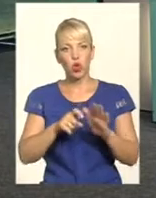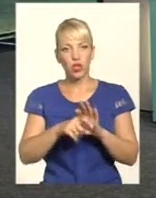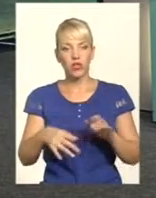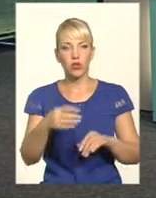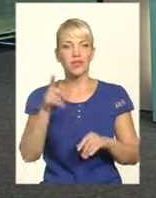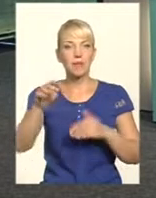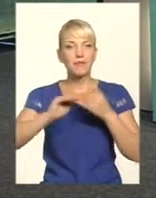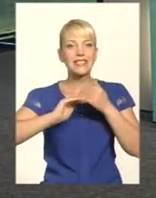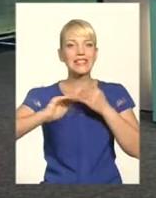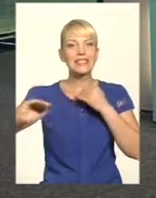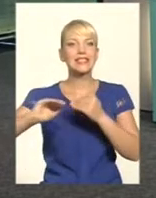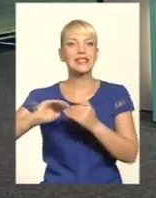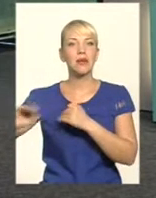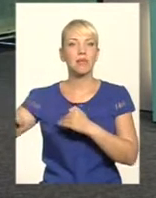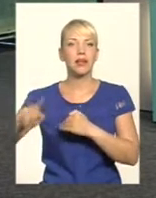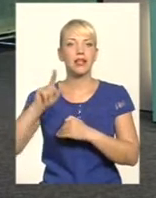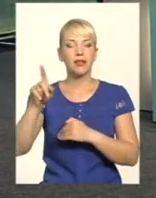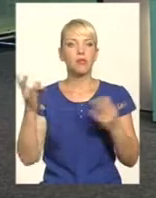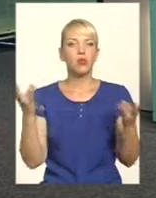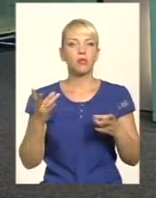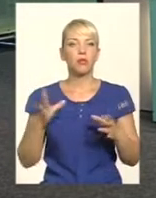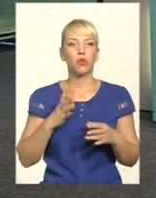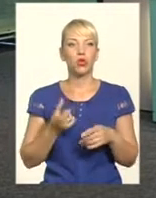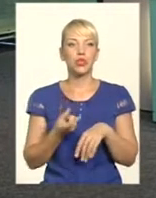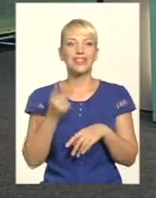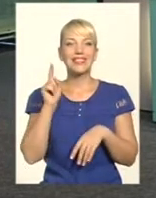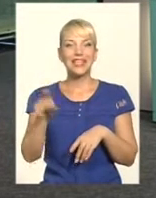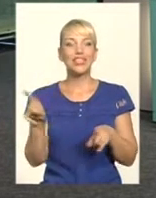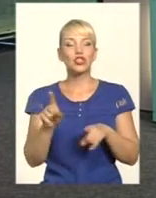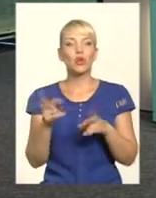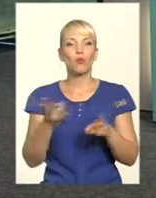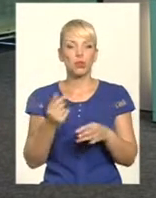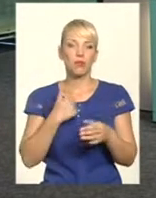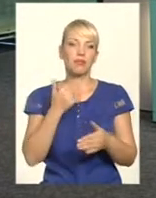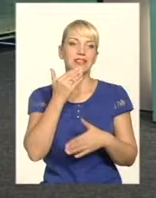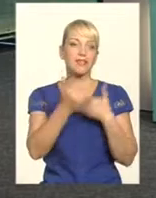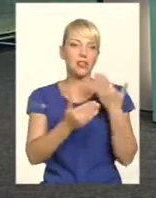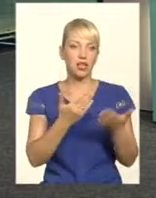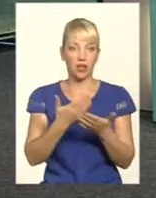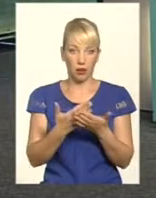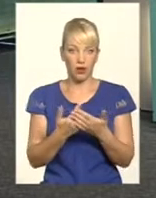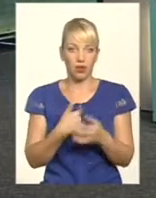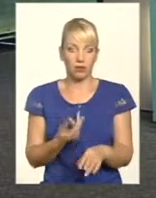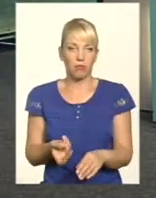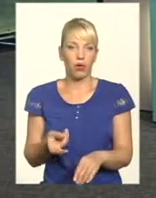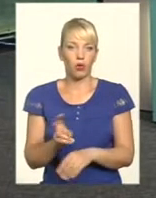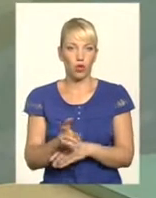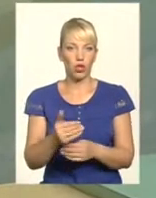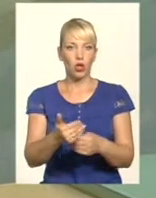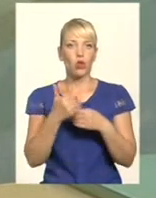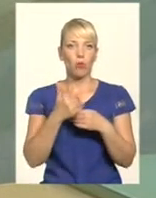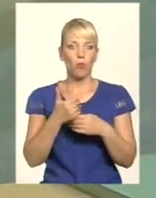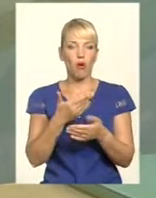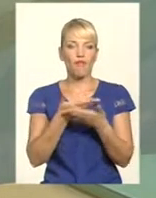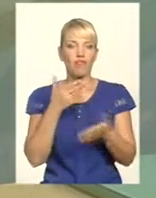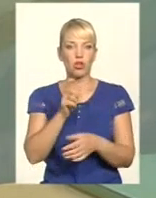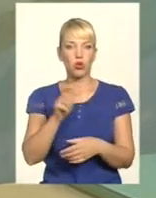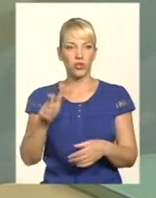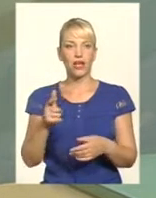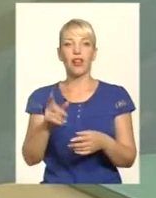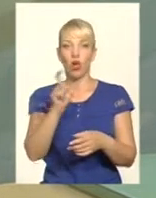степова зона, там вже потрібно було те, що нам було потрібно, ми зверталися. Бо приходила, наприклад, допомога від людей, да? Вони